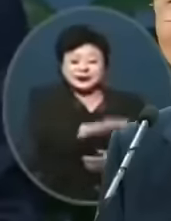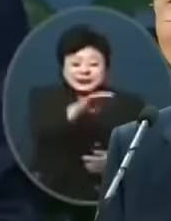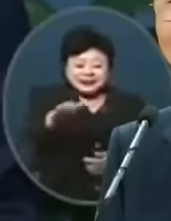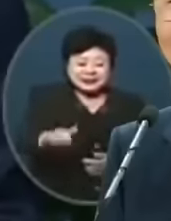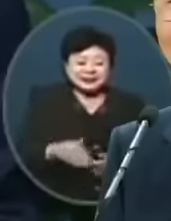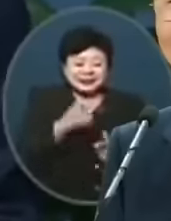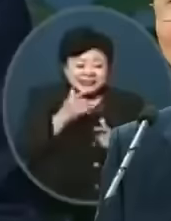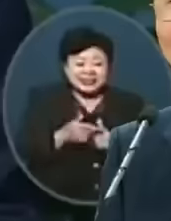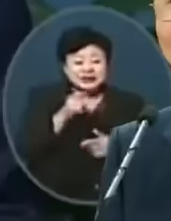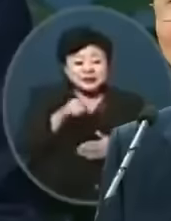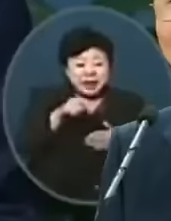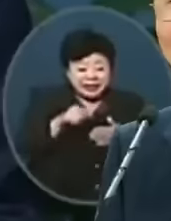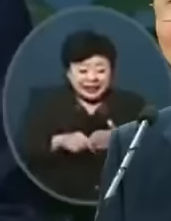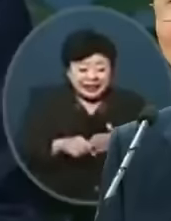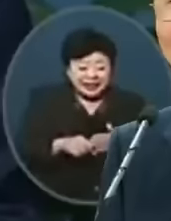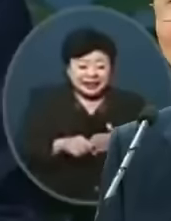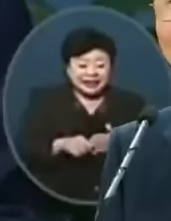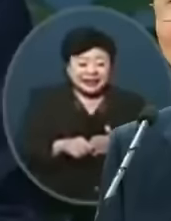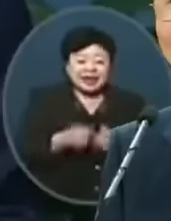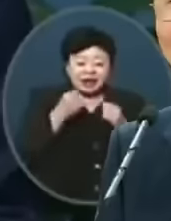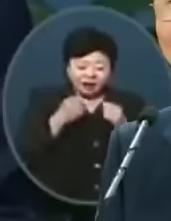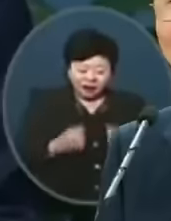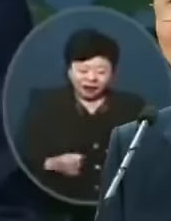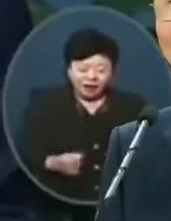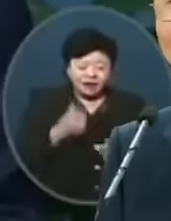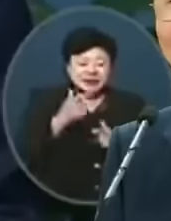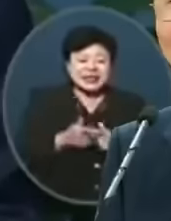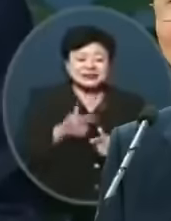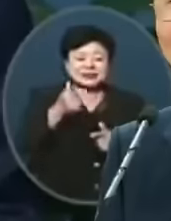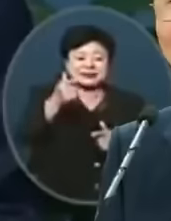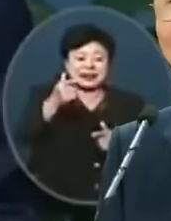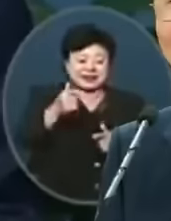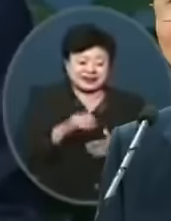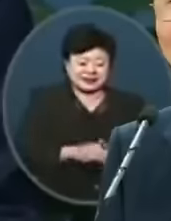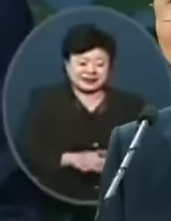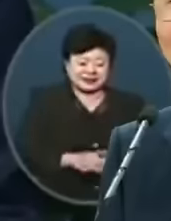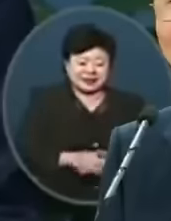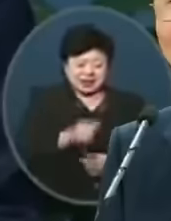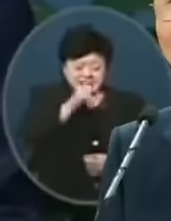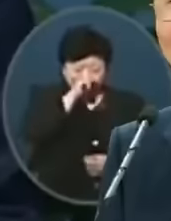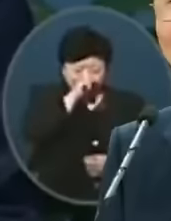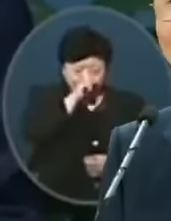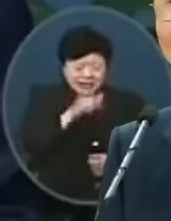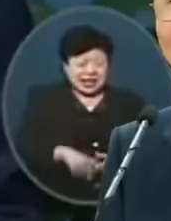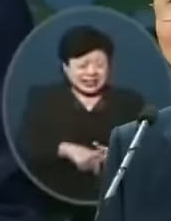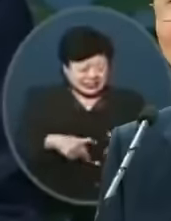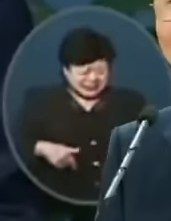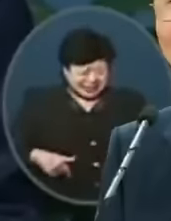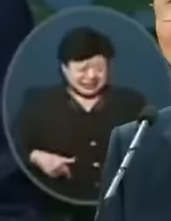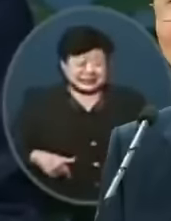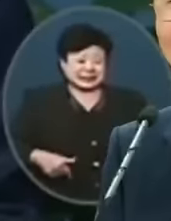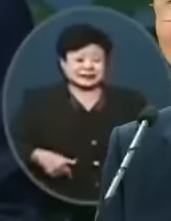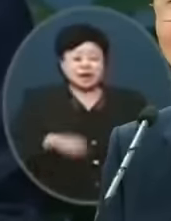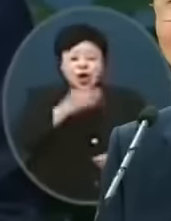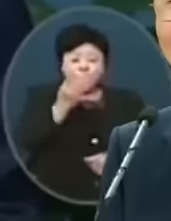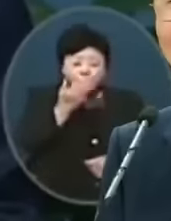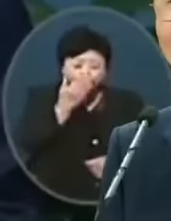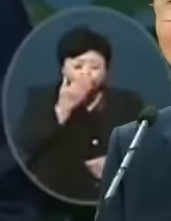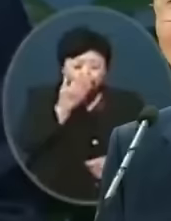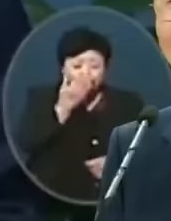우리를 예수님 안에 거하게 하시고 예수님의 선하심과 인자하심과